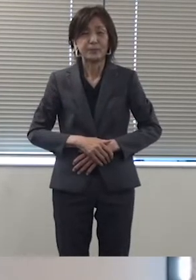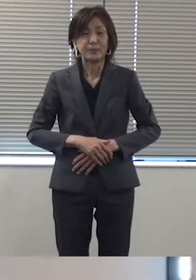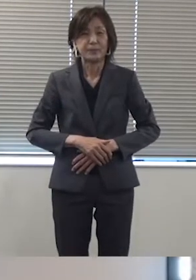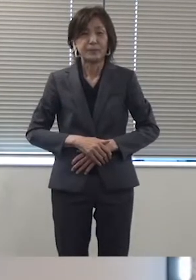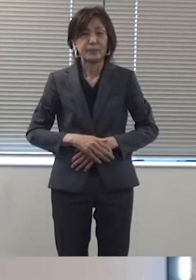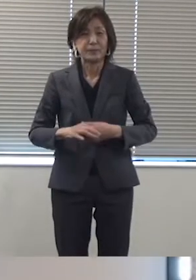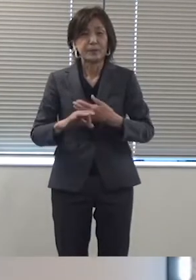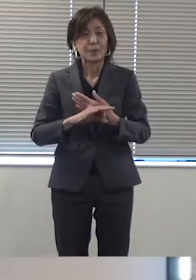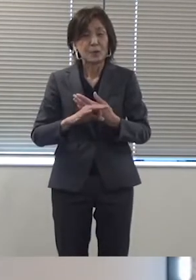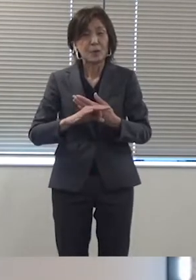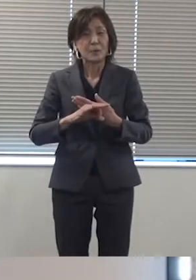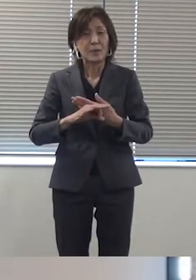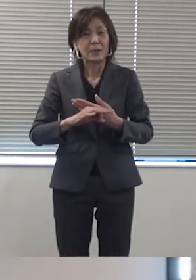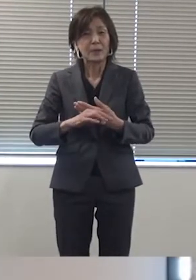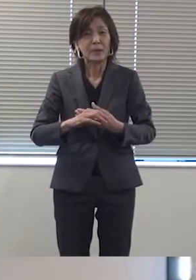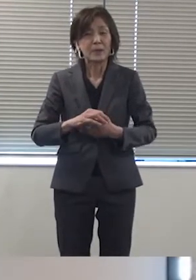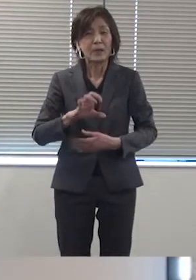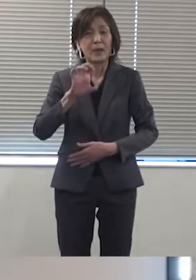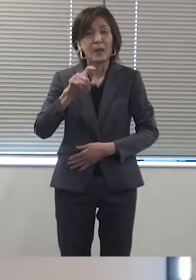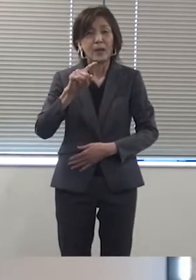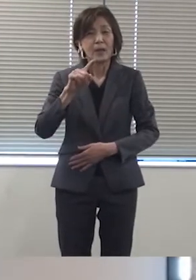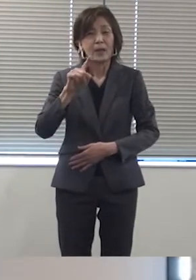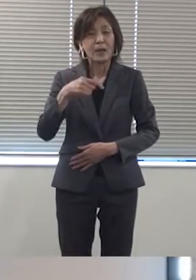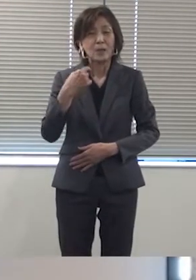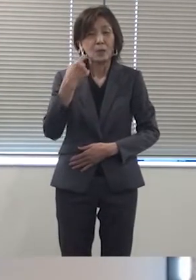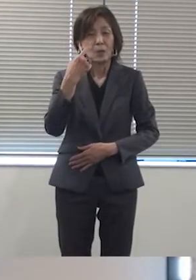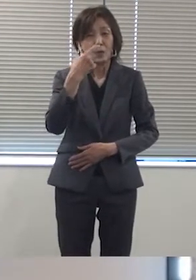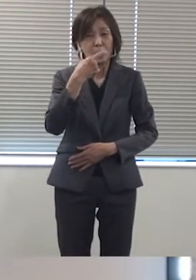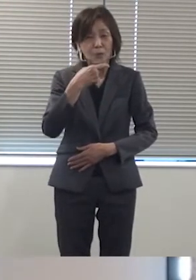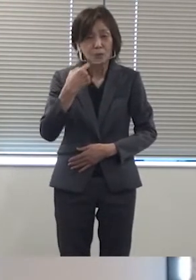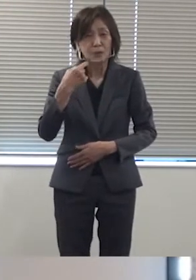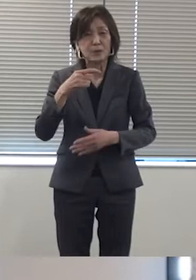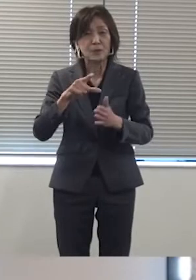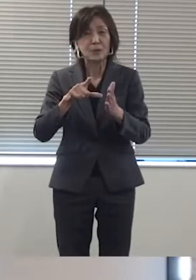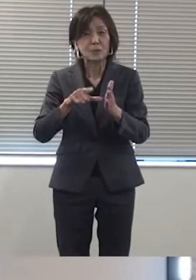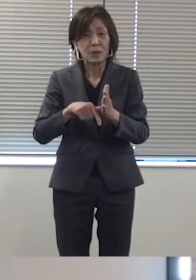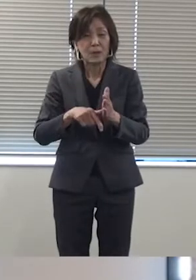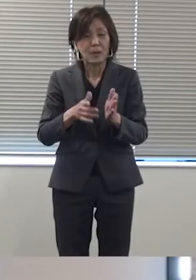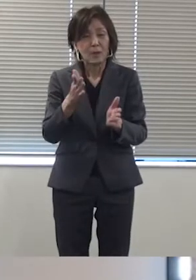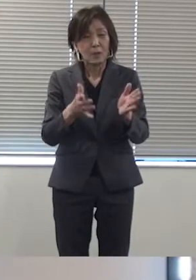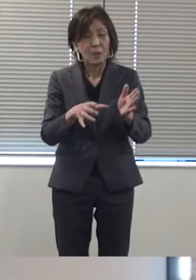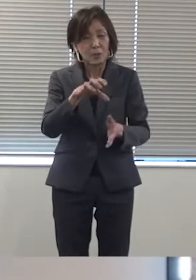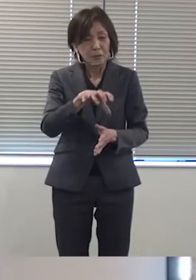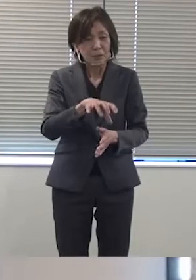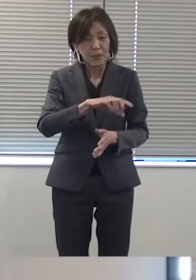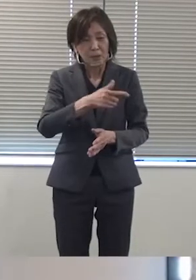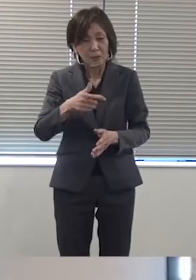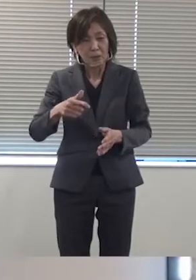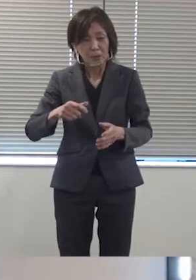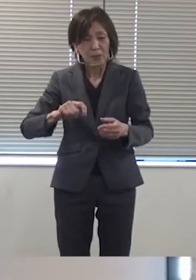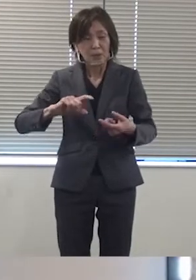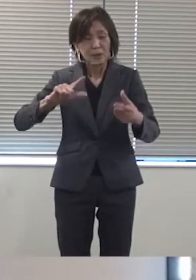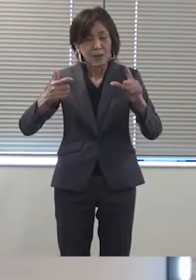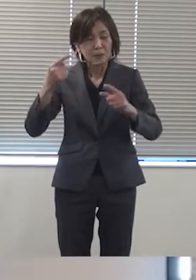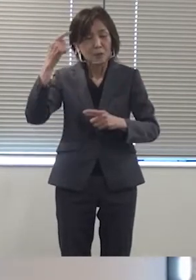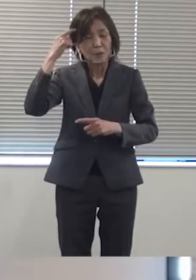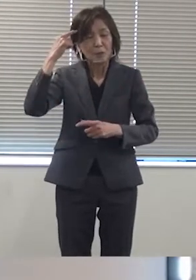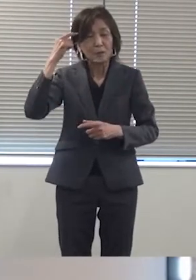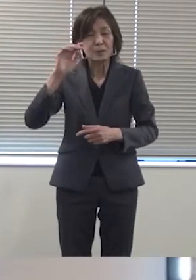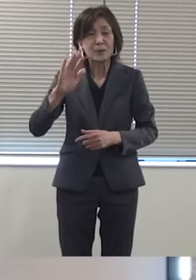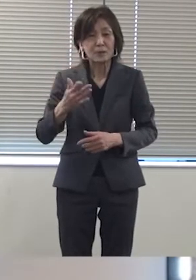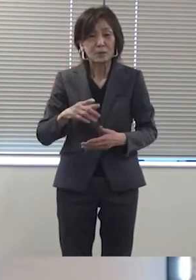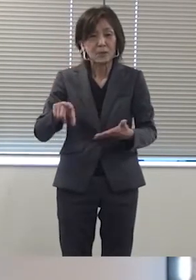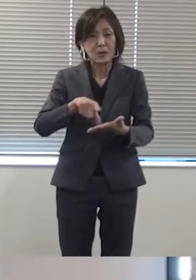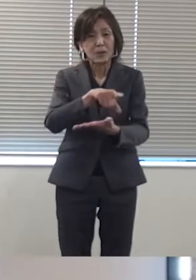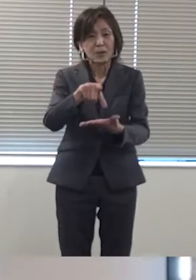と保育園にもよると思いますけれども、地域全体で見たときに定数割れが大きくあるという状況ではないんですが、ただ